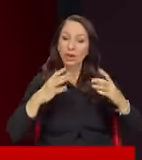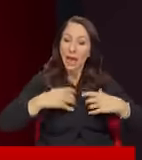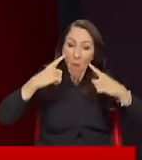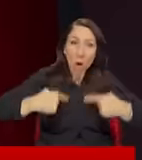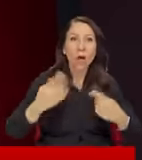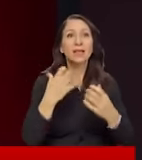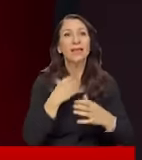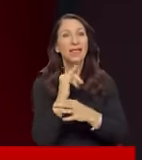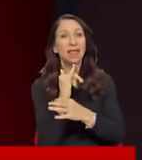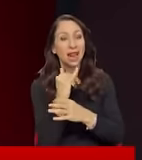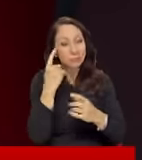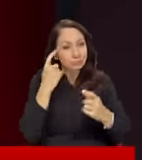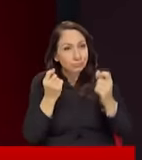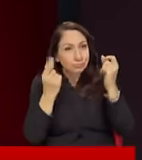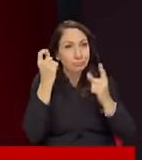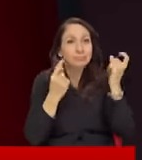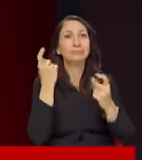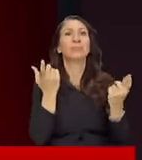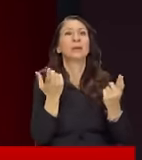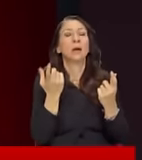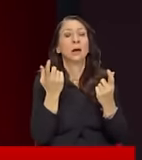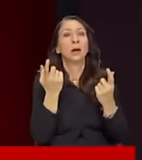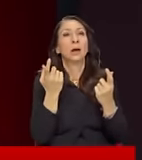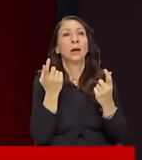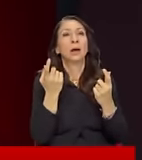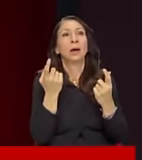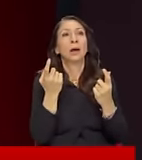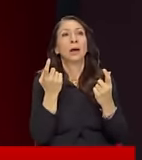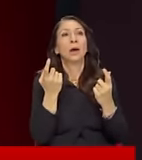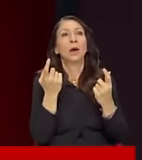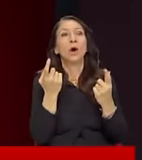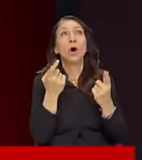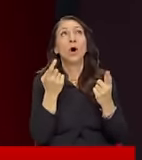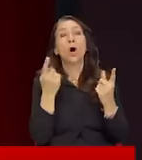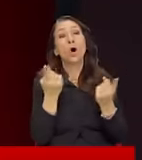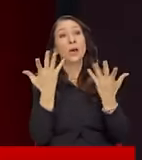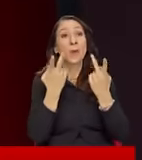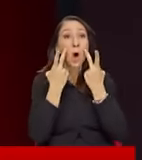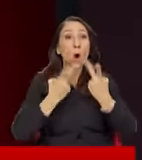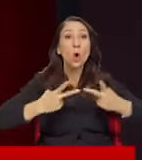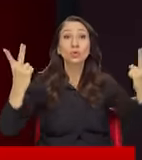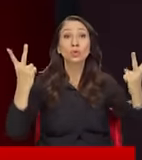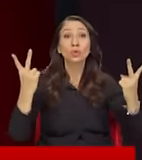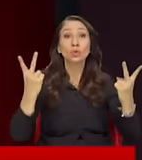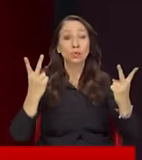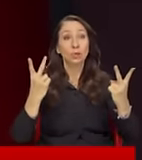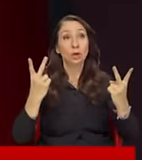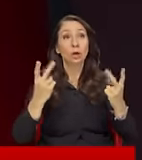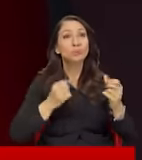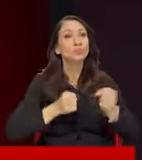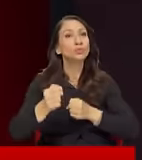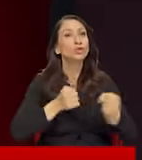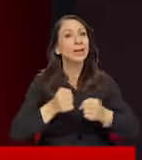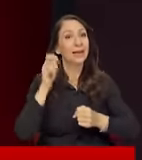Kendi yetenekleriyle, yaratıcılığıyla. Yani o öyle bir özgürlük, öyle bir özgünlük ki